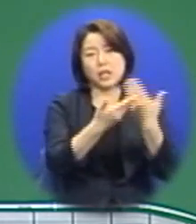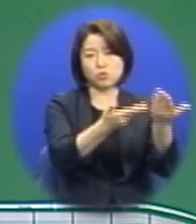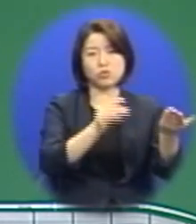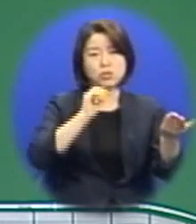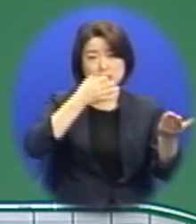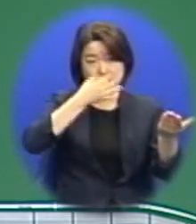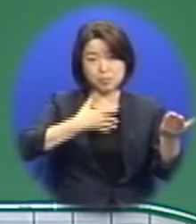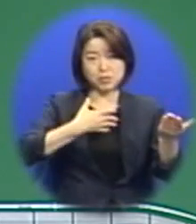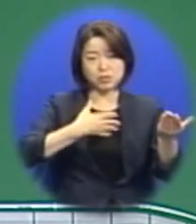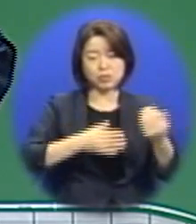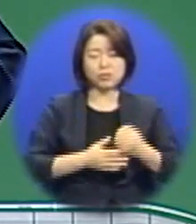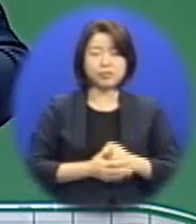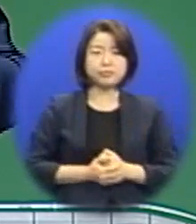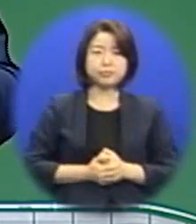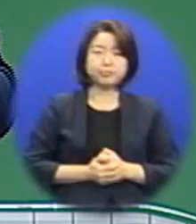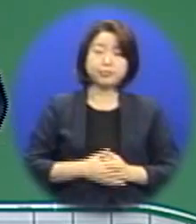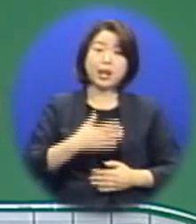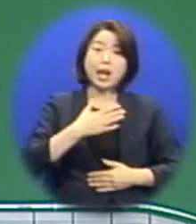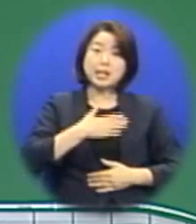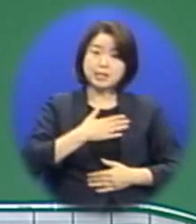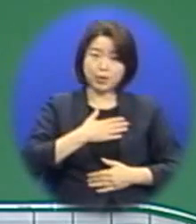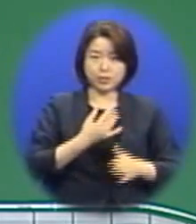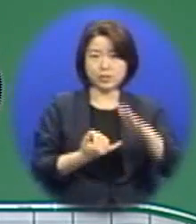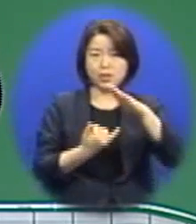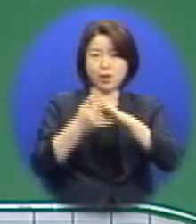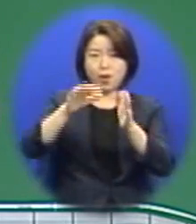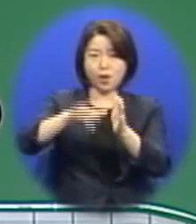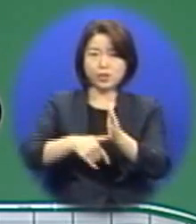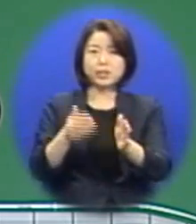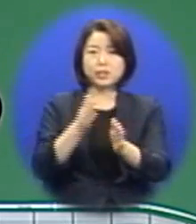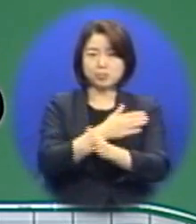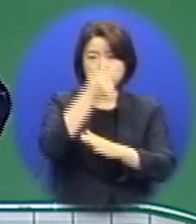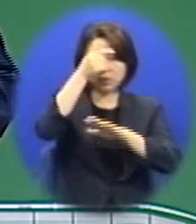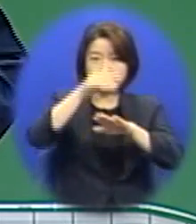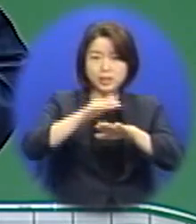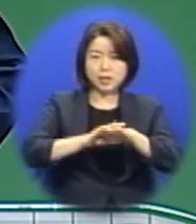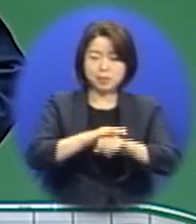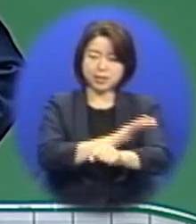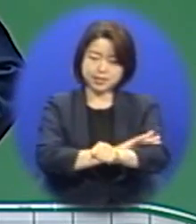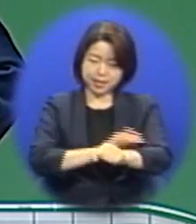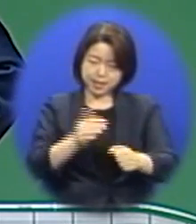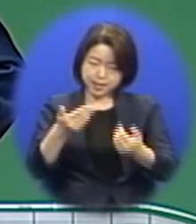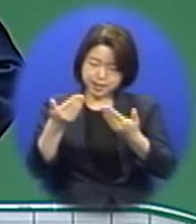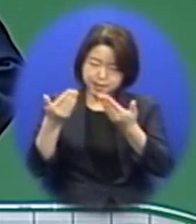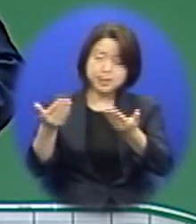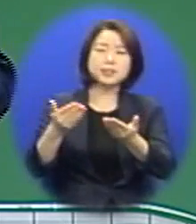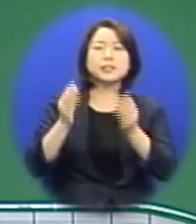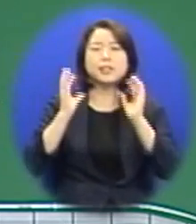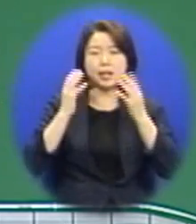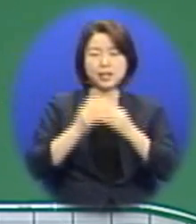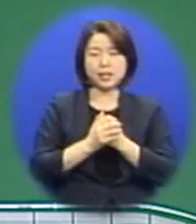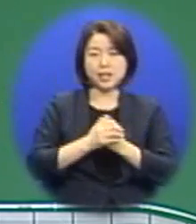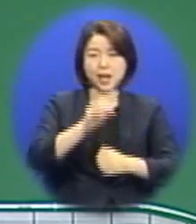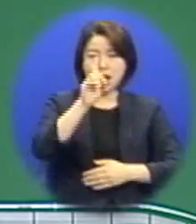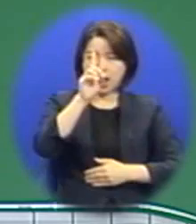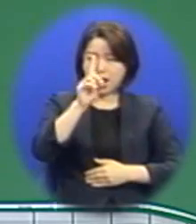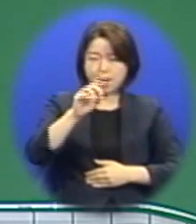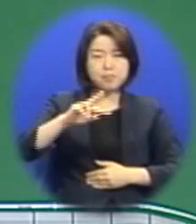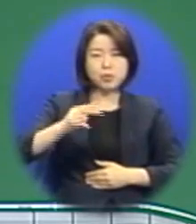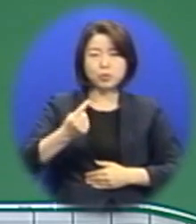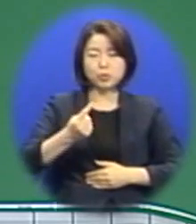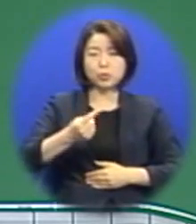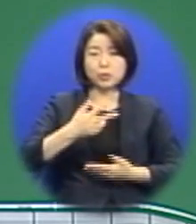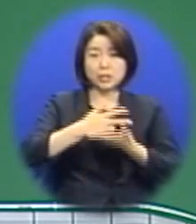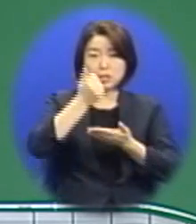저는 어릴 때부터 정말 예배 잘 드렸어요. 한 번도 주일